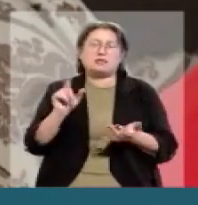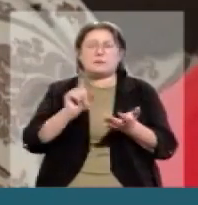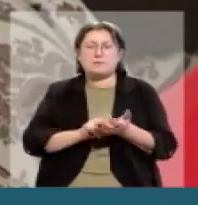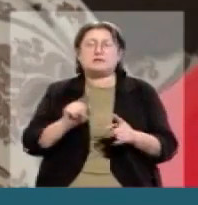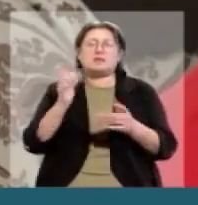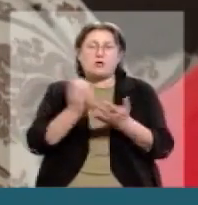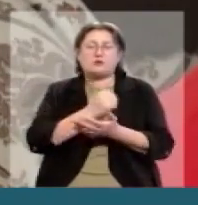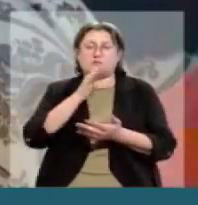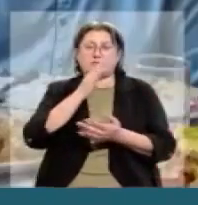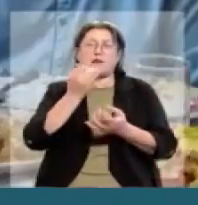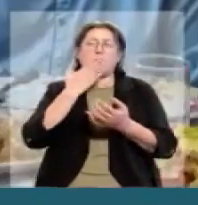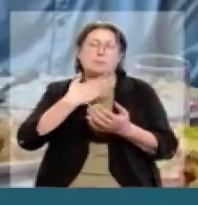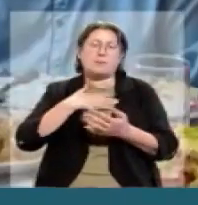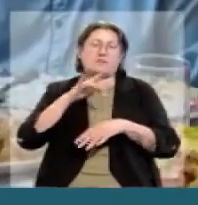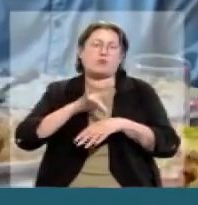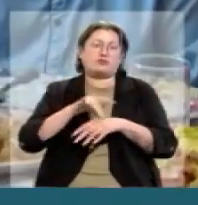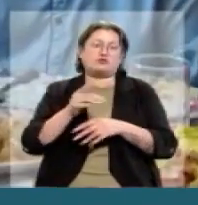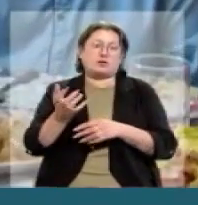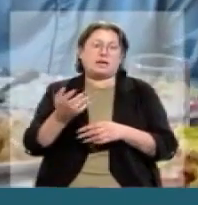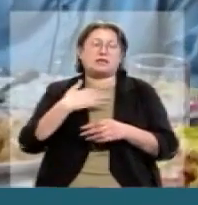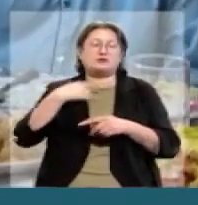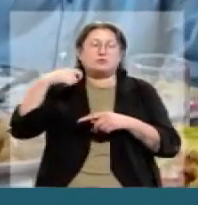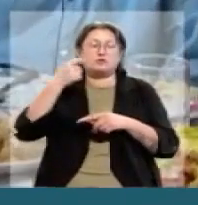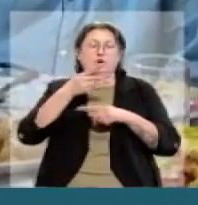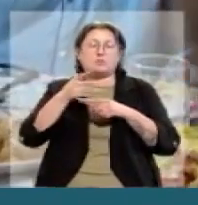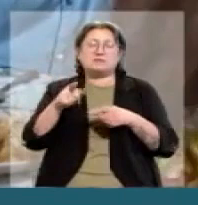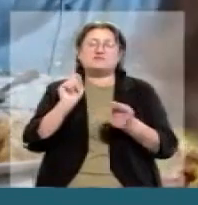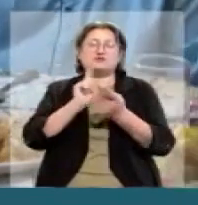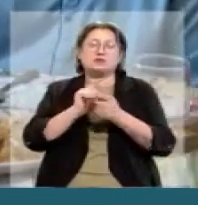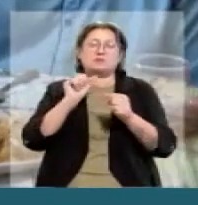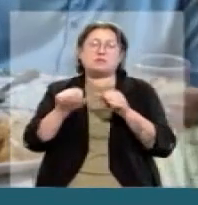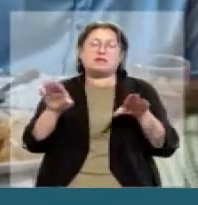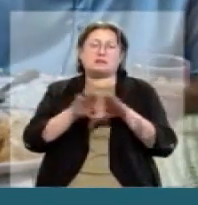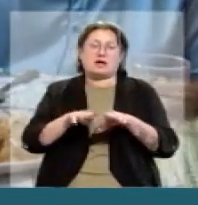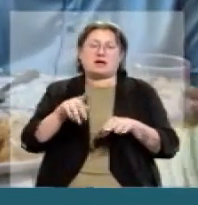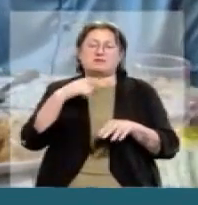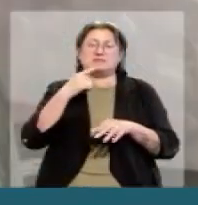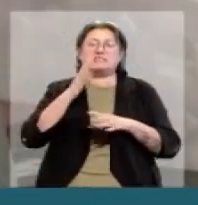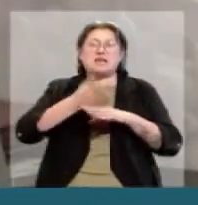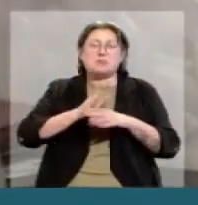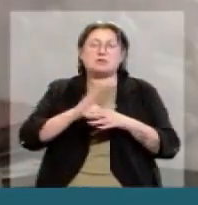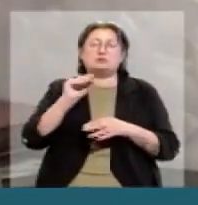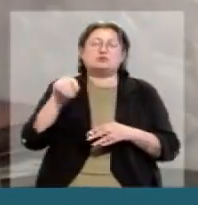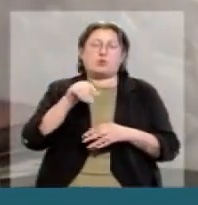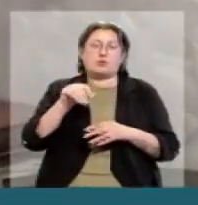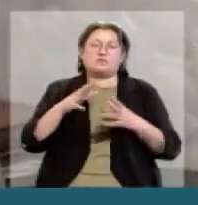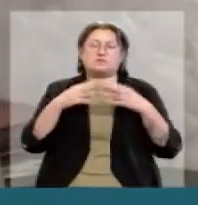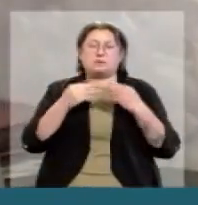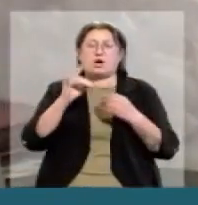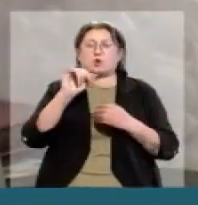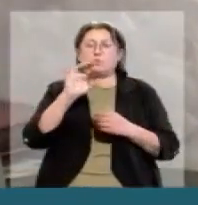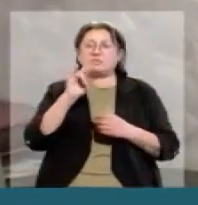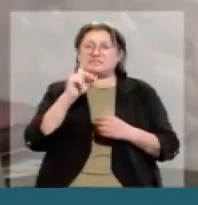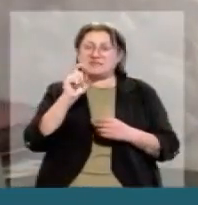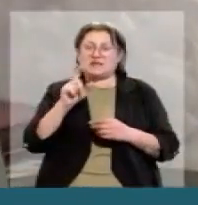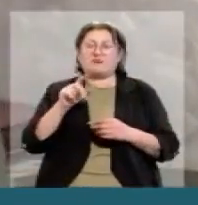пенсии находит время для любимого увлечения. Нашу съемочную группу здесь встречают именно так, как говорится, с хлебом и солью. Семья